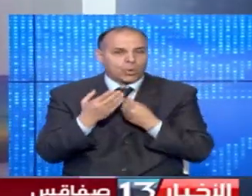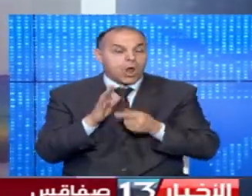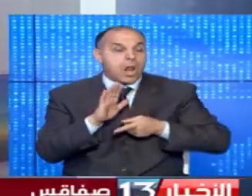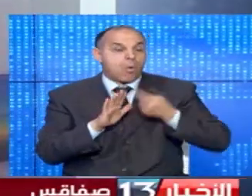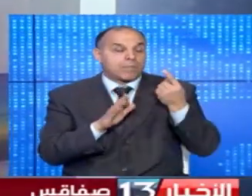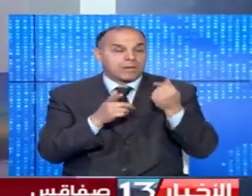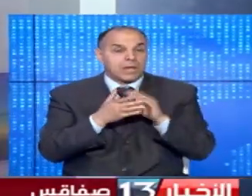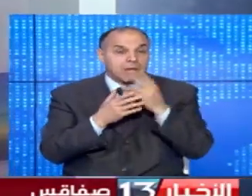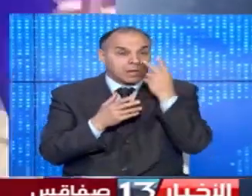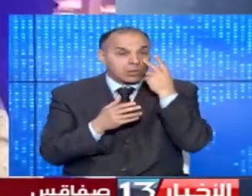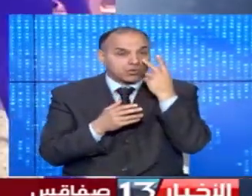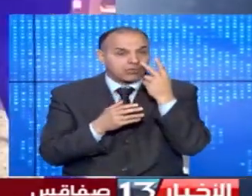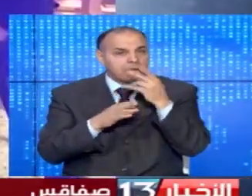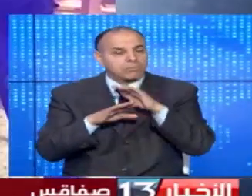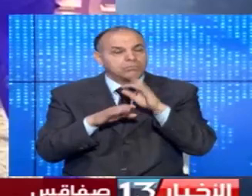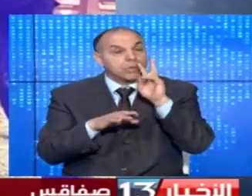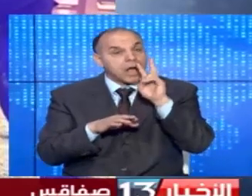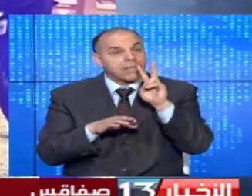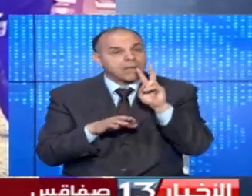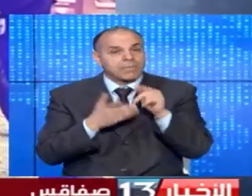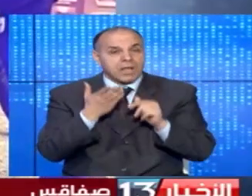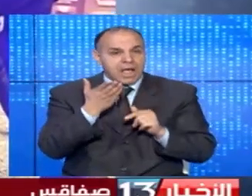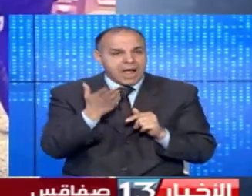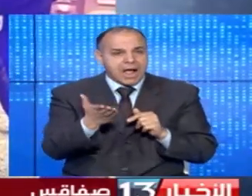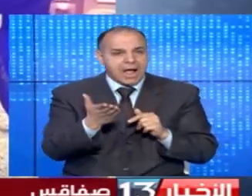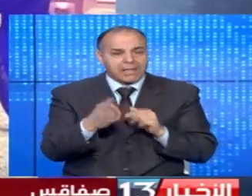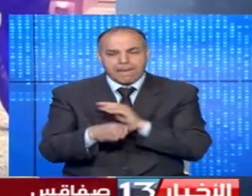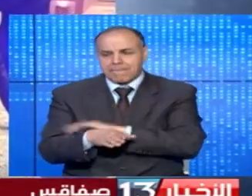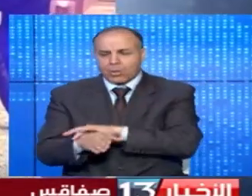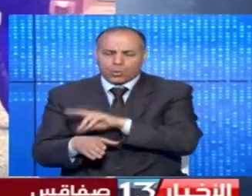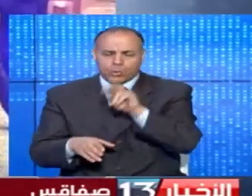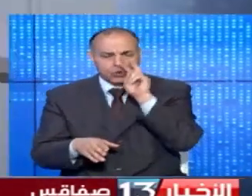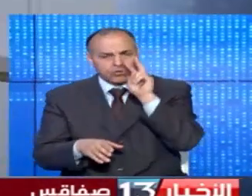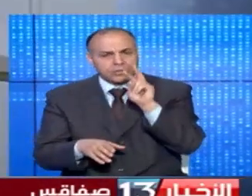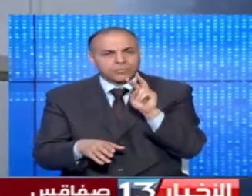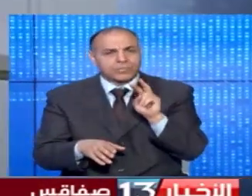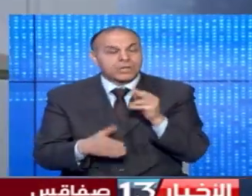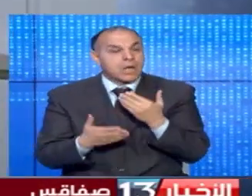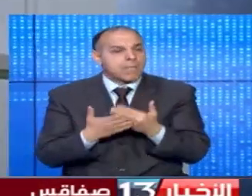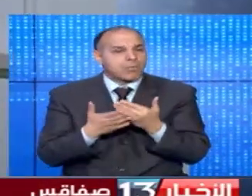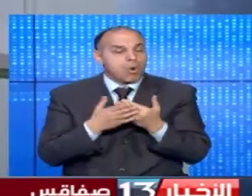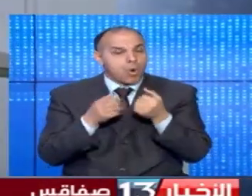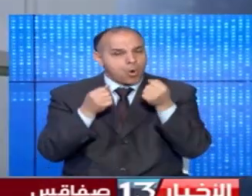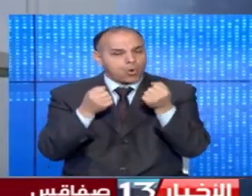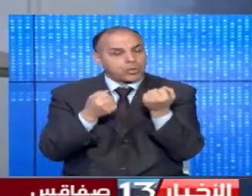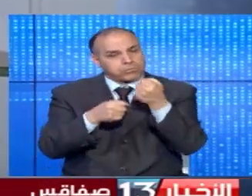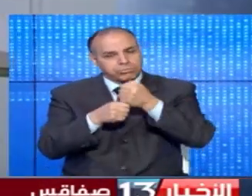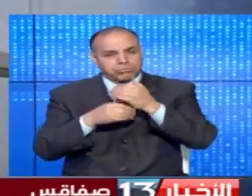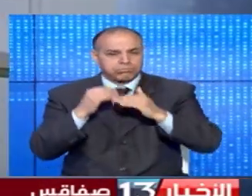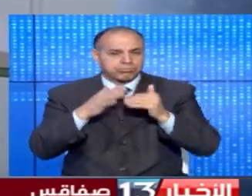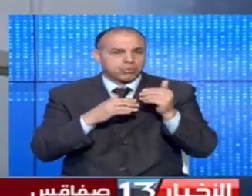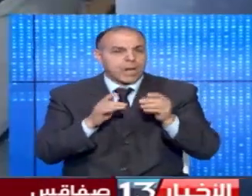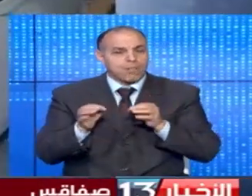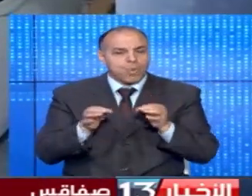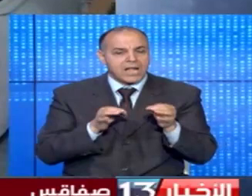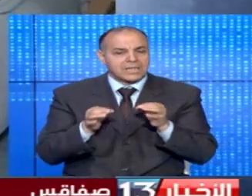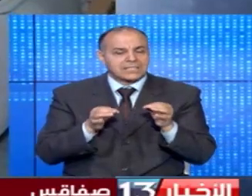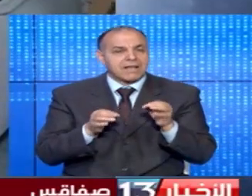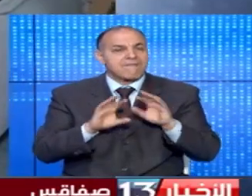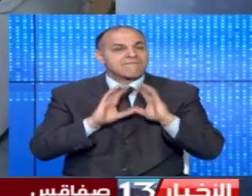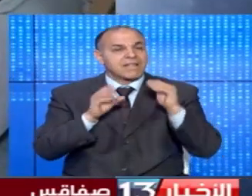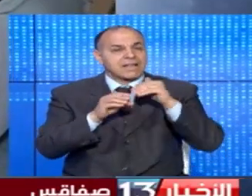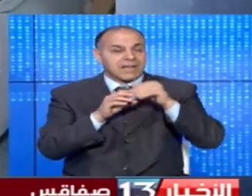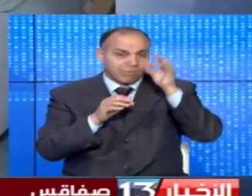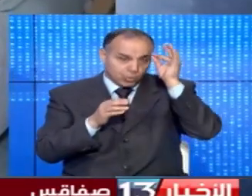نوعه شكلا ومضمونا اتاح اليوميه المدينه وغيرهم ملامسه قدره الابداعيه لمهندسي الفضاء الداخلي في